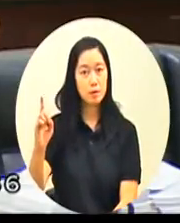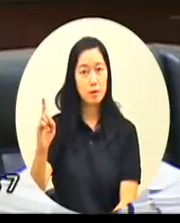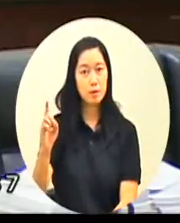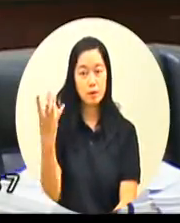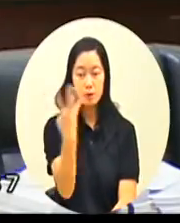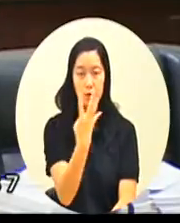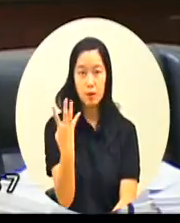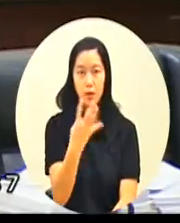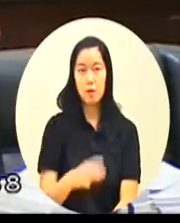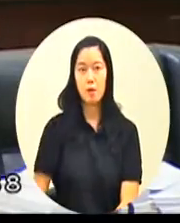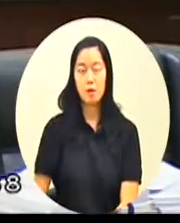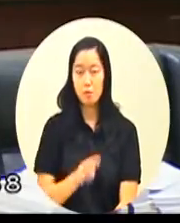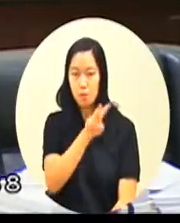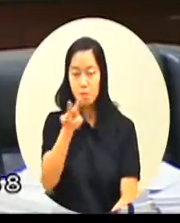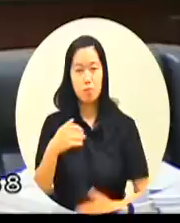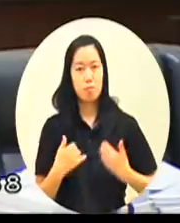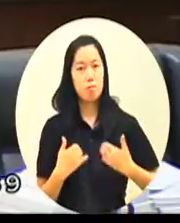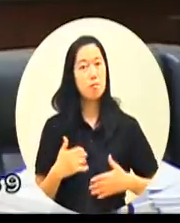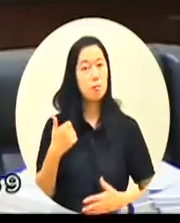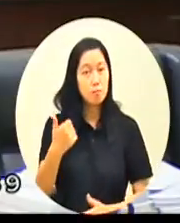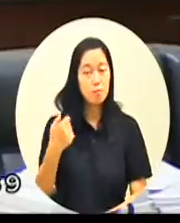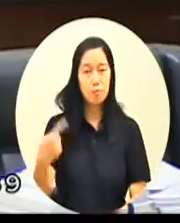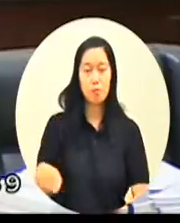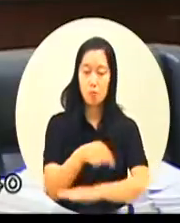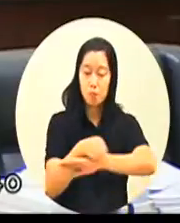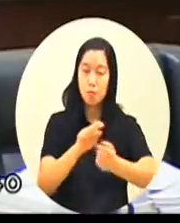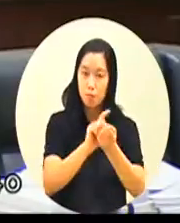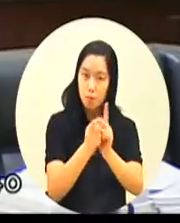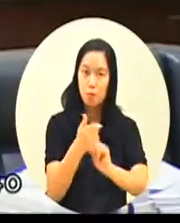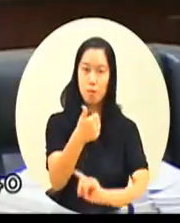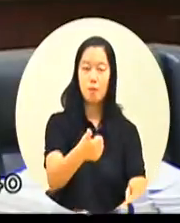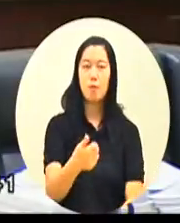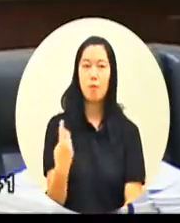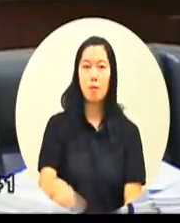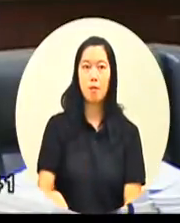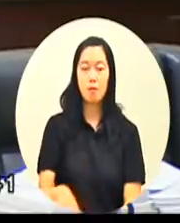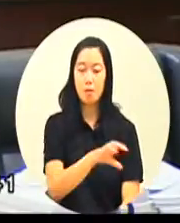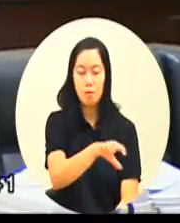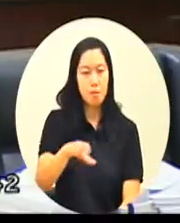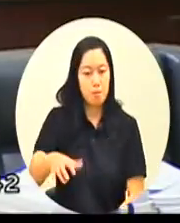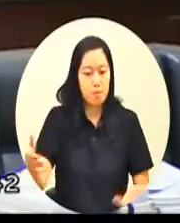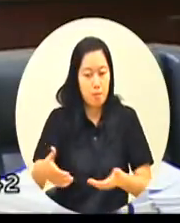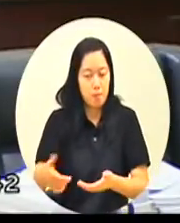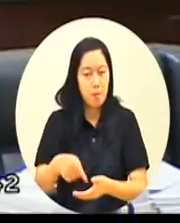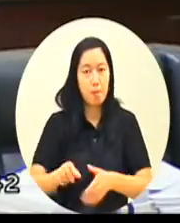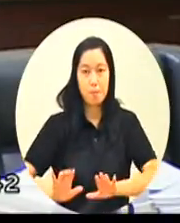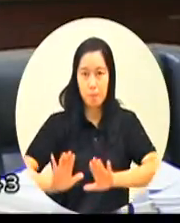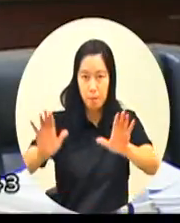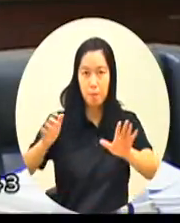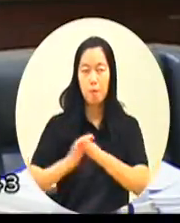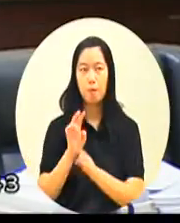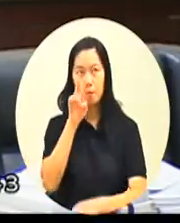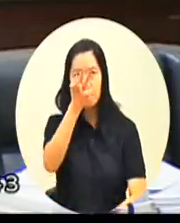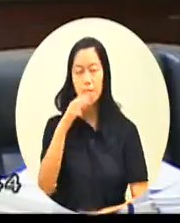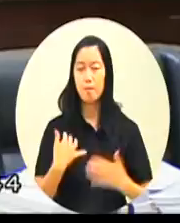雄市产业的转型，还有这样的一个地方的开发跟发展。那里长在乎的